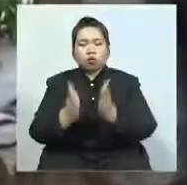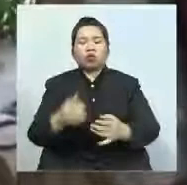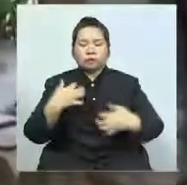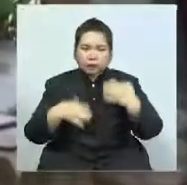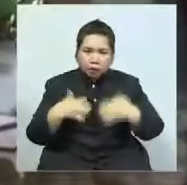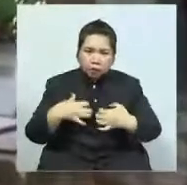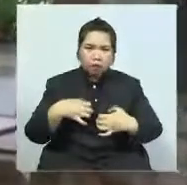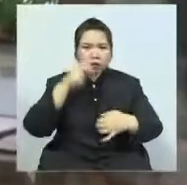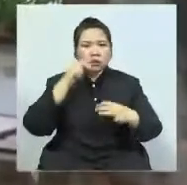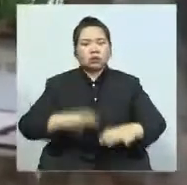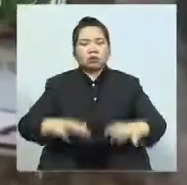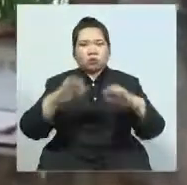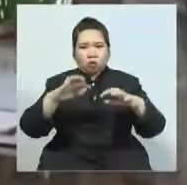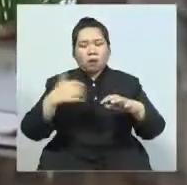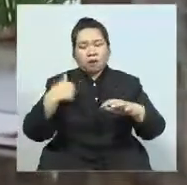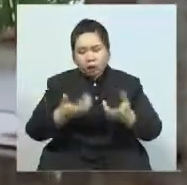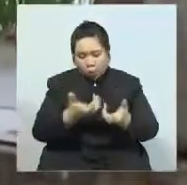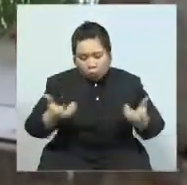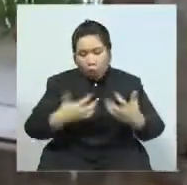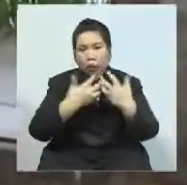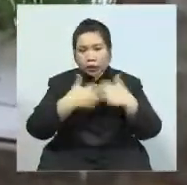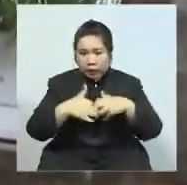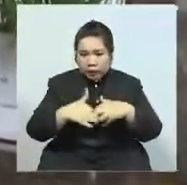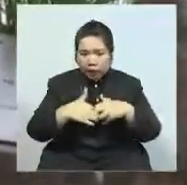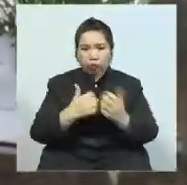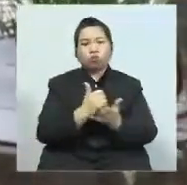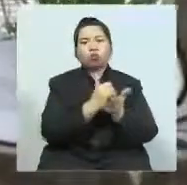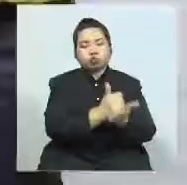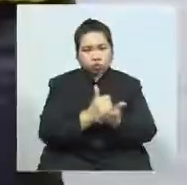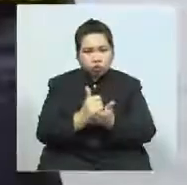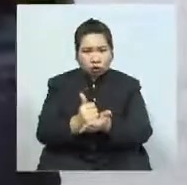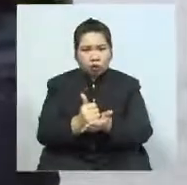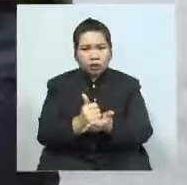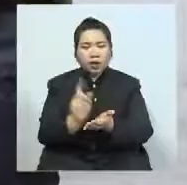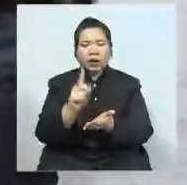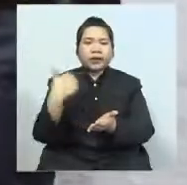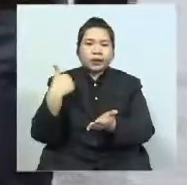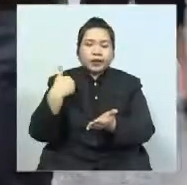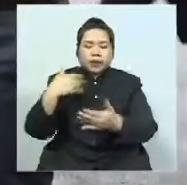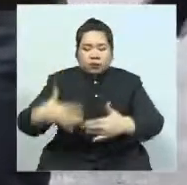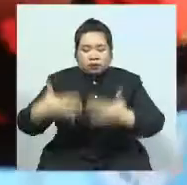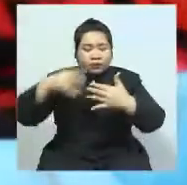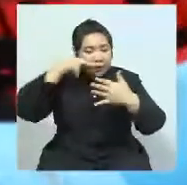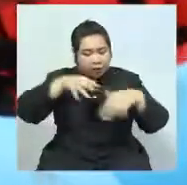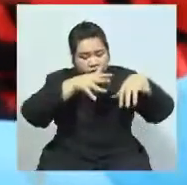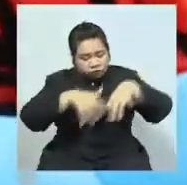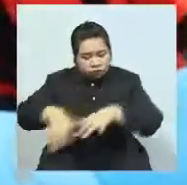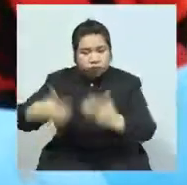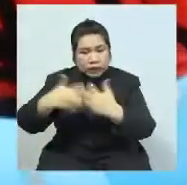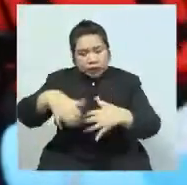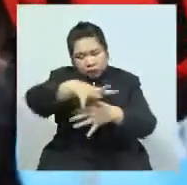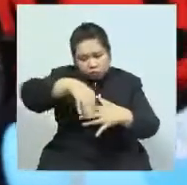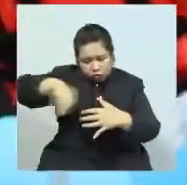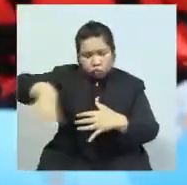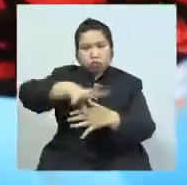สบภัยแล้วก็ระดมเครื่องจักรกลนะคะด้านสาธารณภัยสนับสนุนนะคะเรื่องของการระบายน้ำให้ออกจากพื้นที่น้ำท่ว